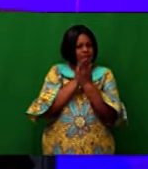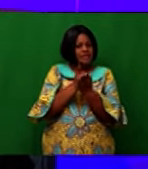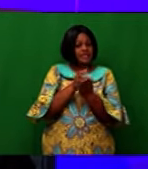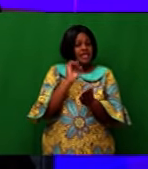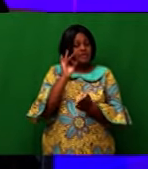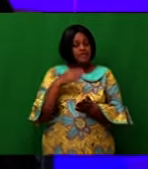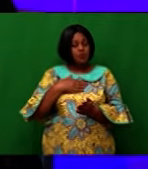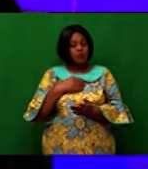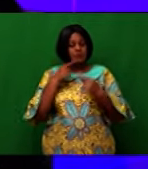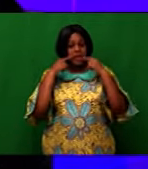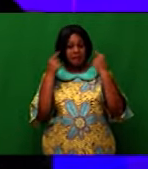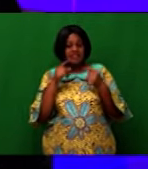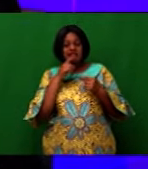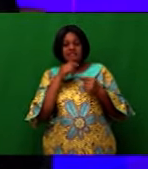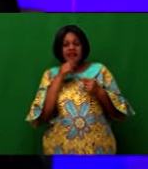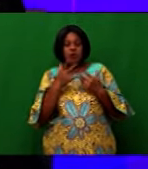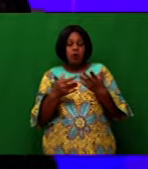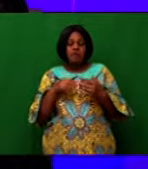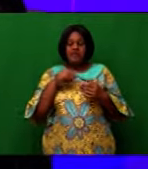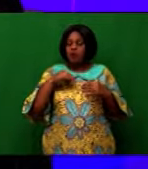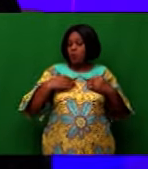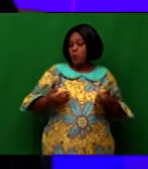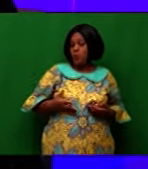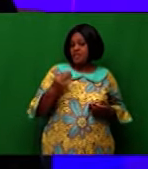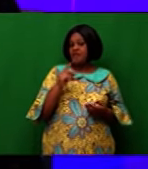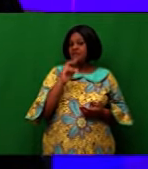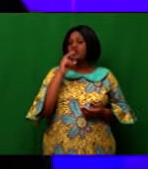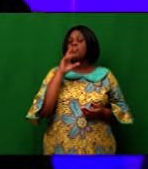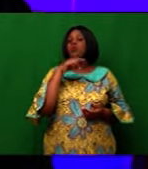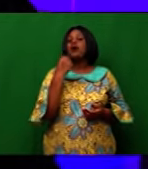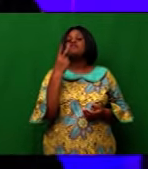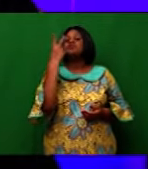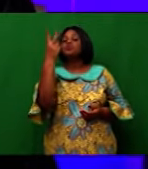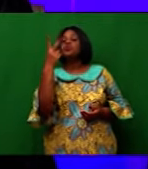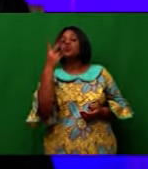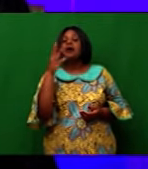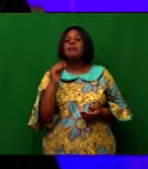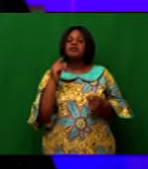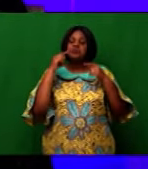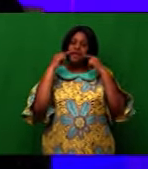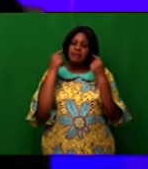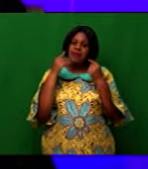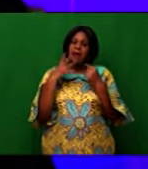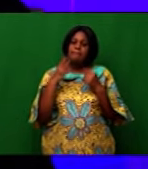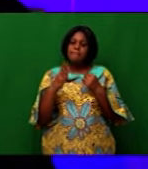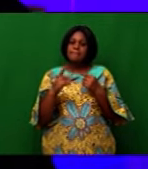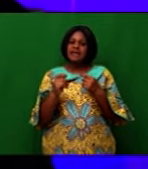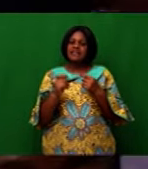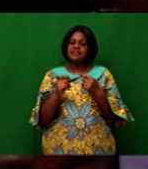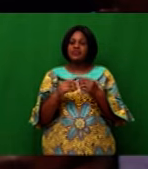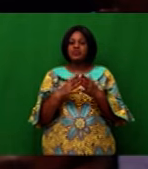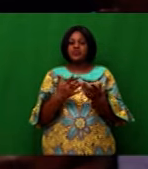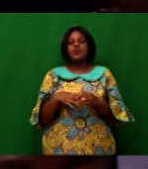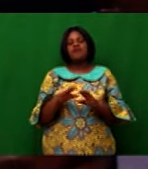iwe sababa kana kuti samai vaita bariko handizivi asi bariko manzuva toritandira nababa kana uda kufara asi wasiya pfumo panyika